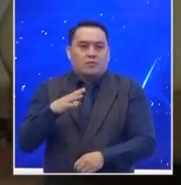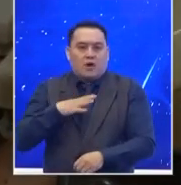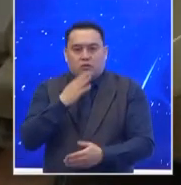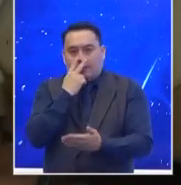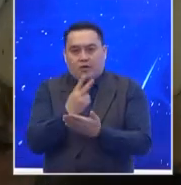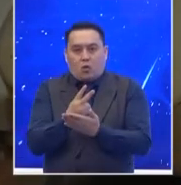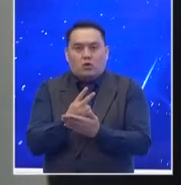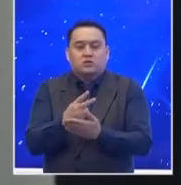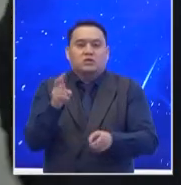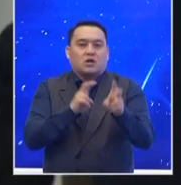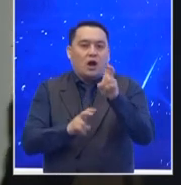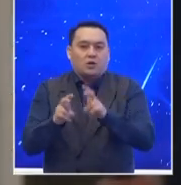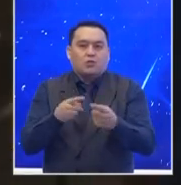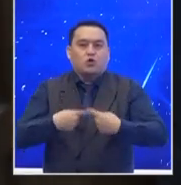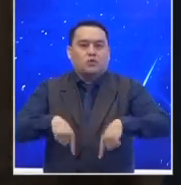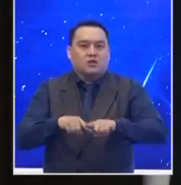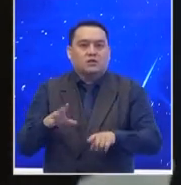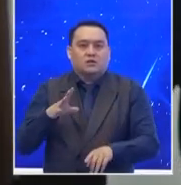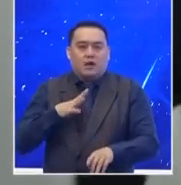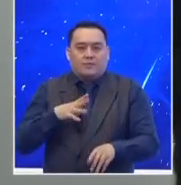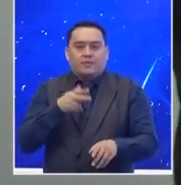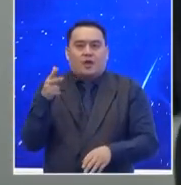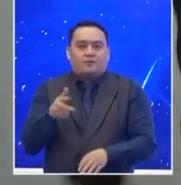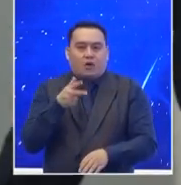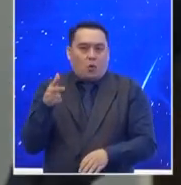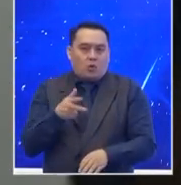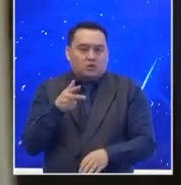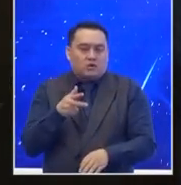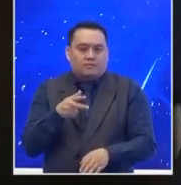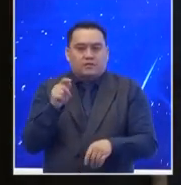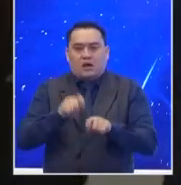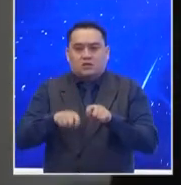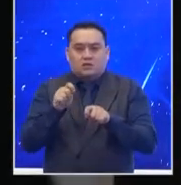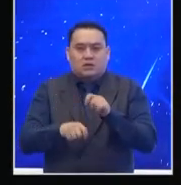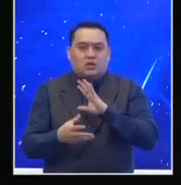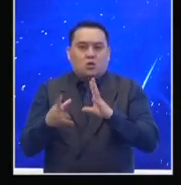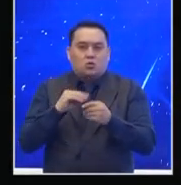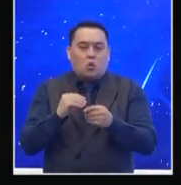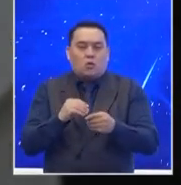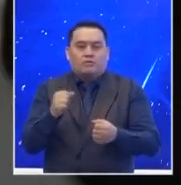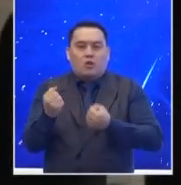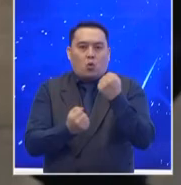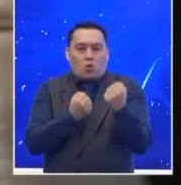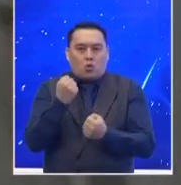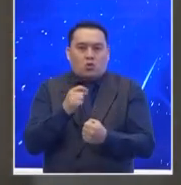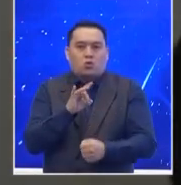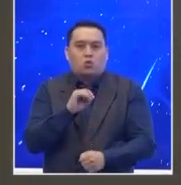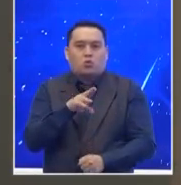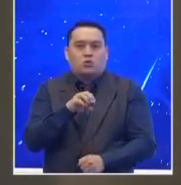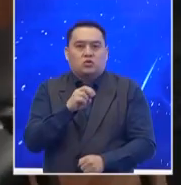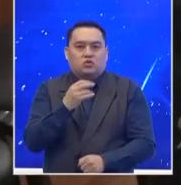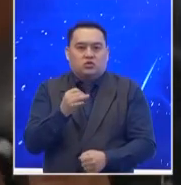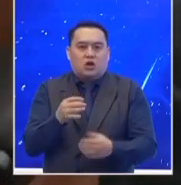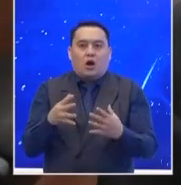бағытталған жедел іздестіру шараларын ұйымдастырды. Бейне бақылау камера жазбалары тексерілді. Нәтижесінде қолды болған автокөлік Рудничный кентінен